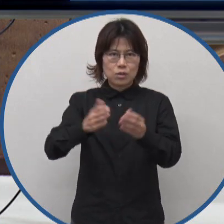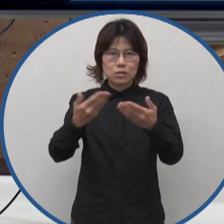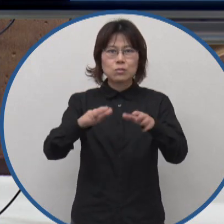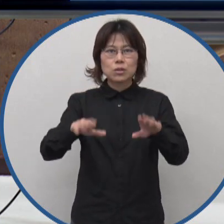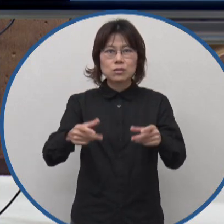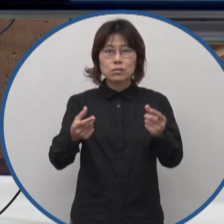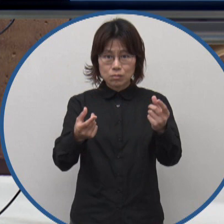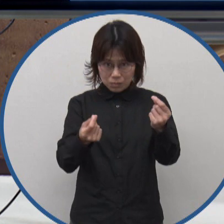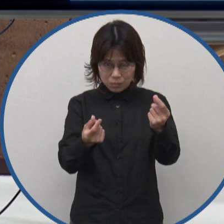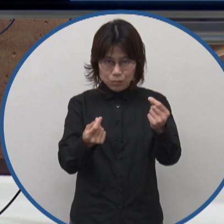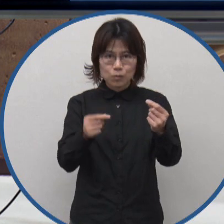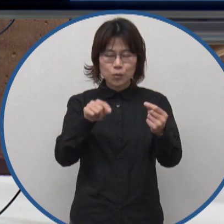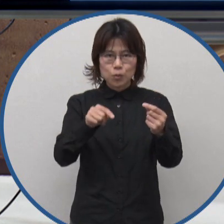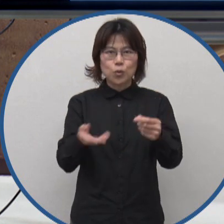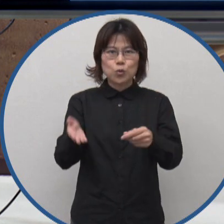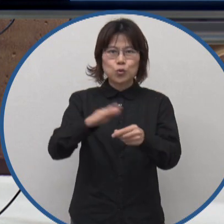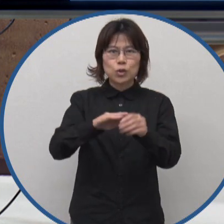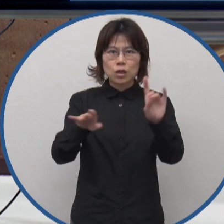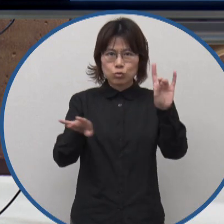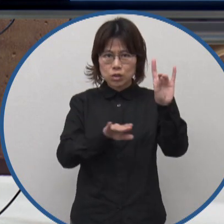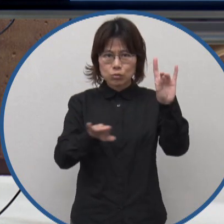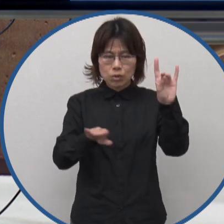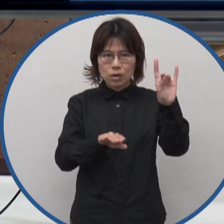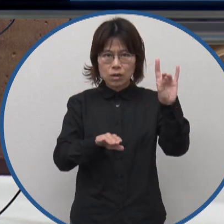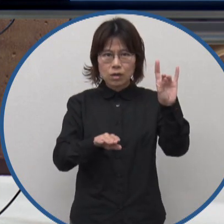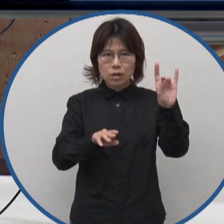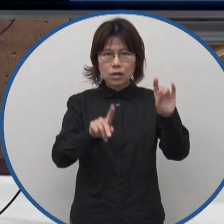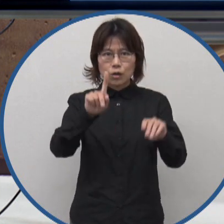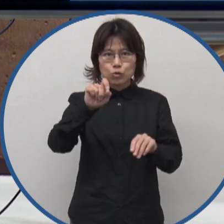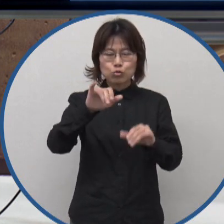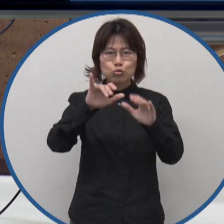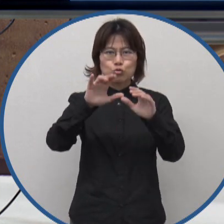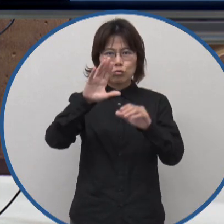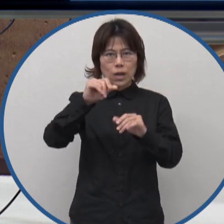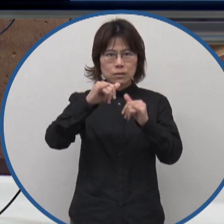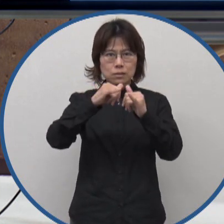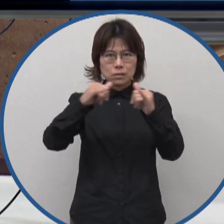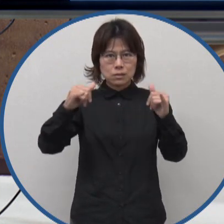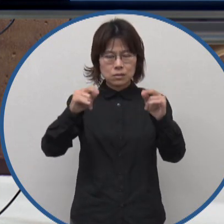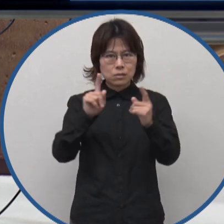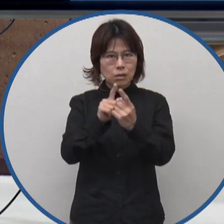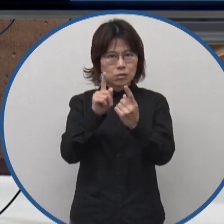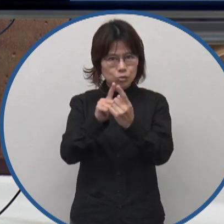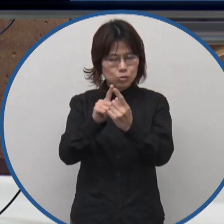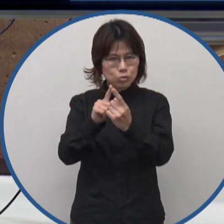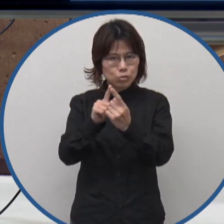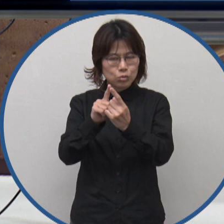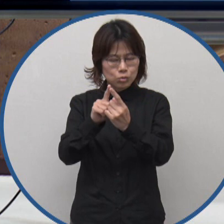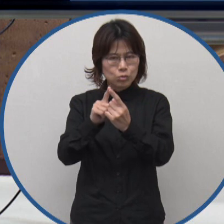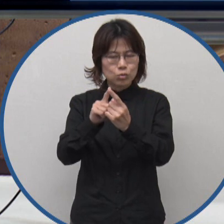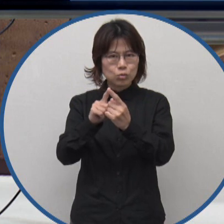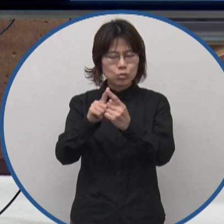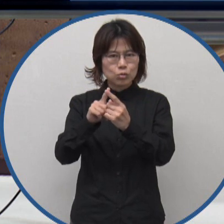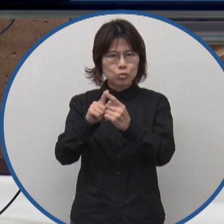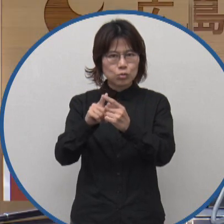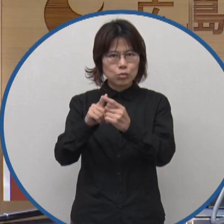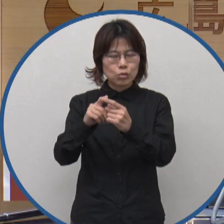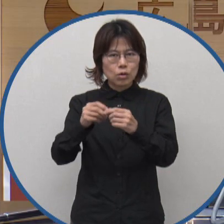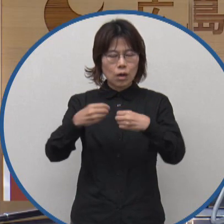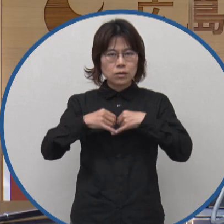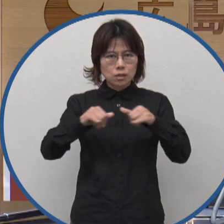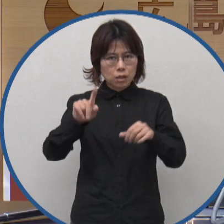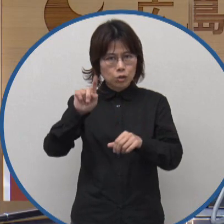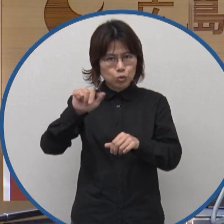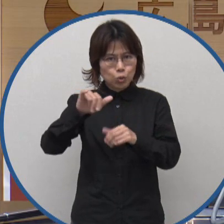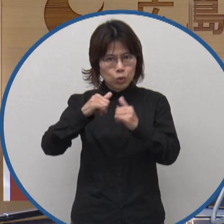が、これの追加基準としては、その12万人あたりの新規報告者数が15人を超えたからということでしょうか。 そう